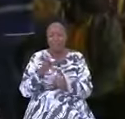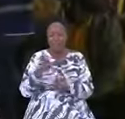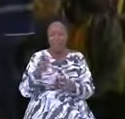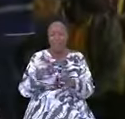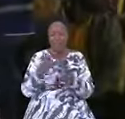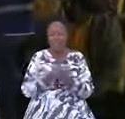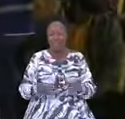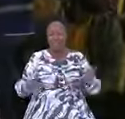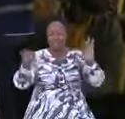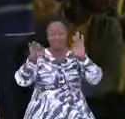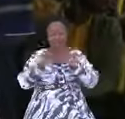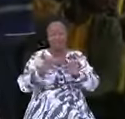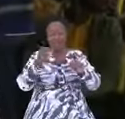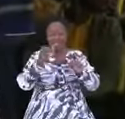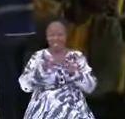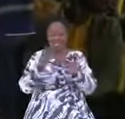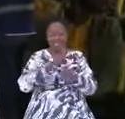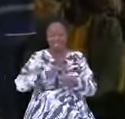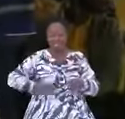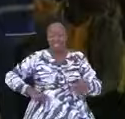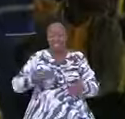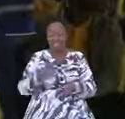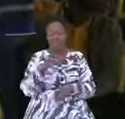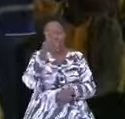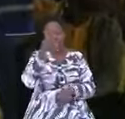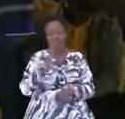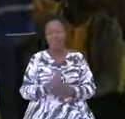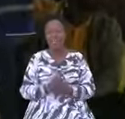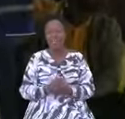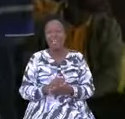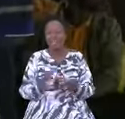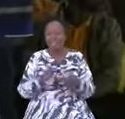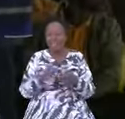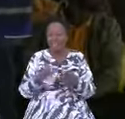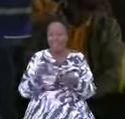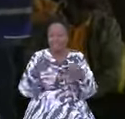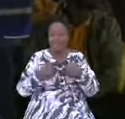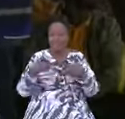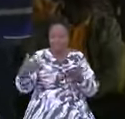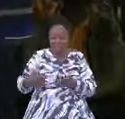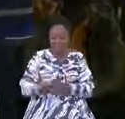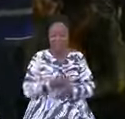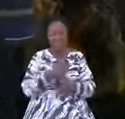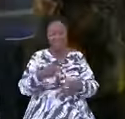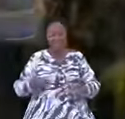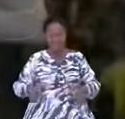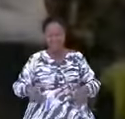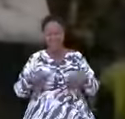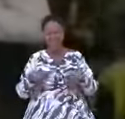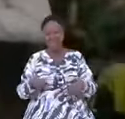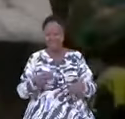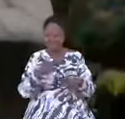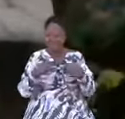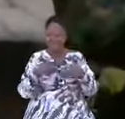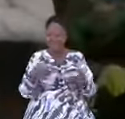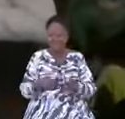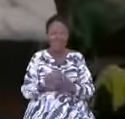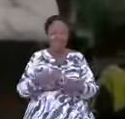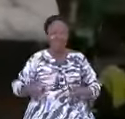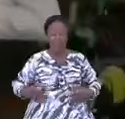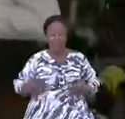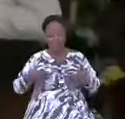vie je vous envie parce que votre vie sera belle à partir de ce soir